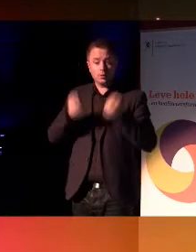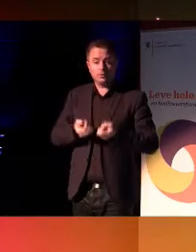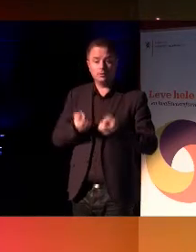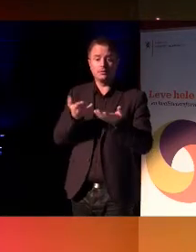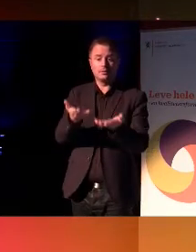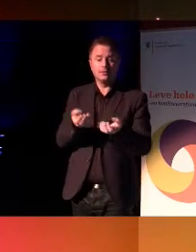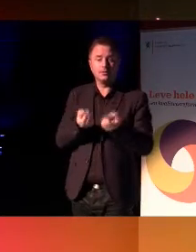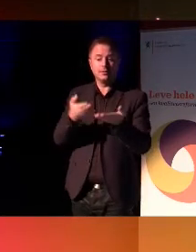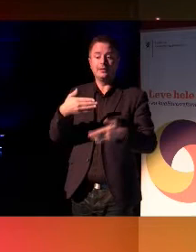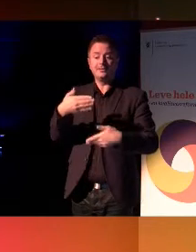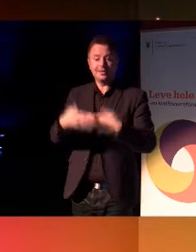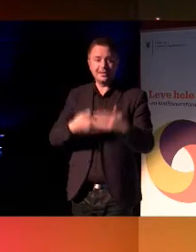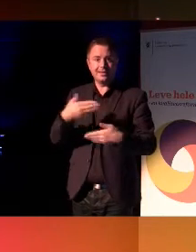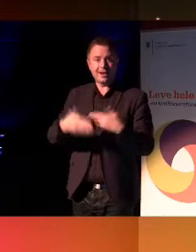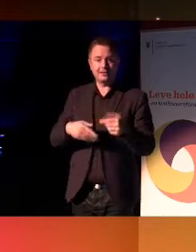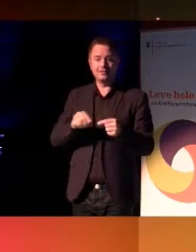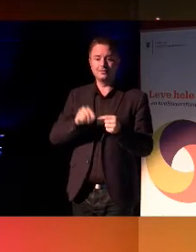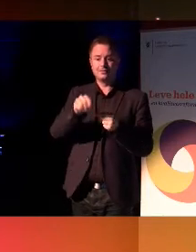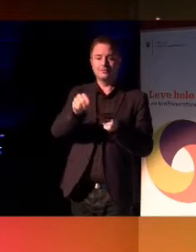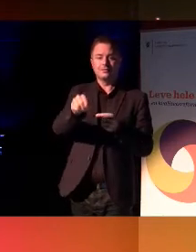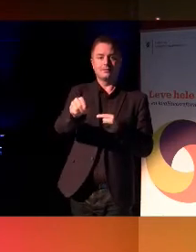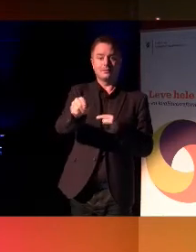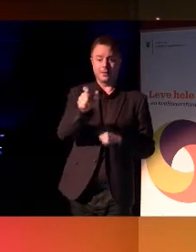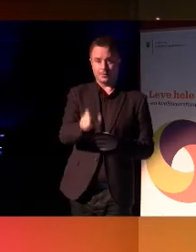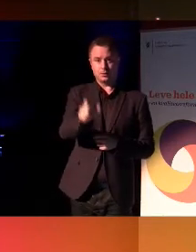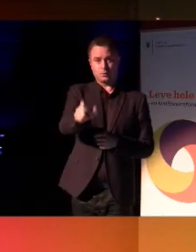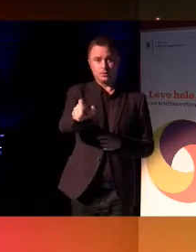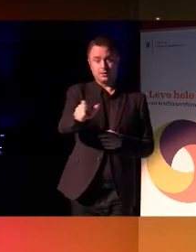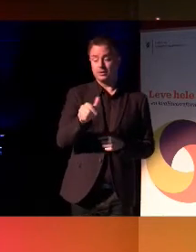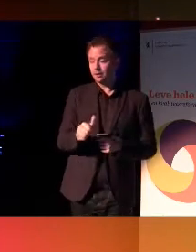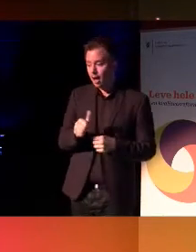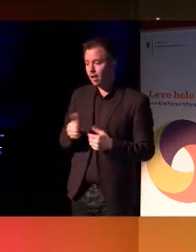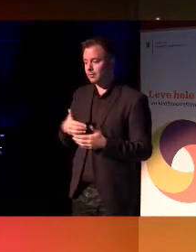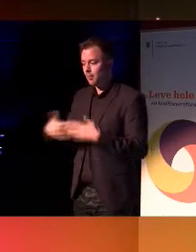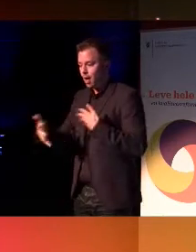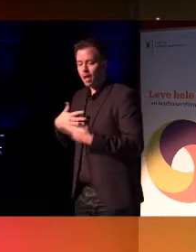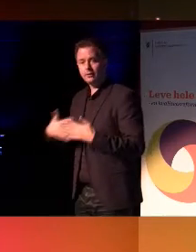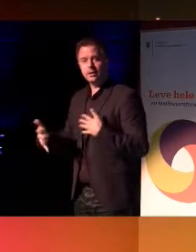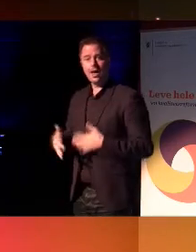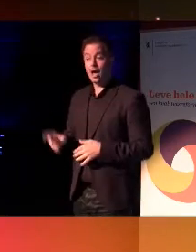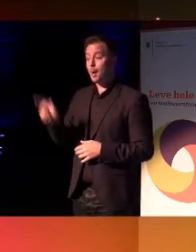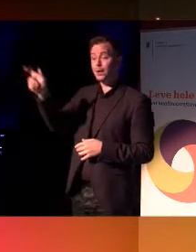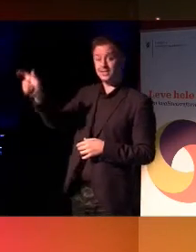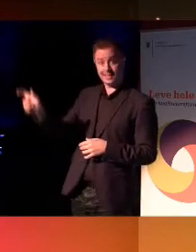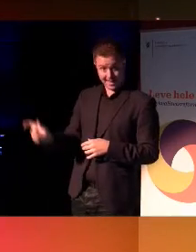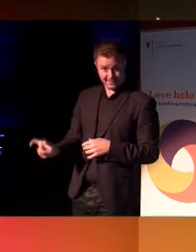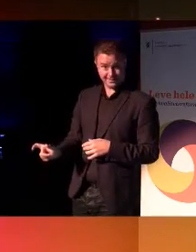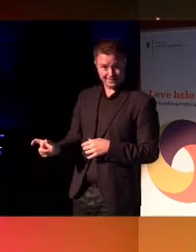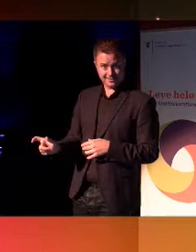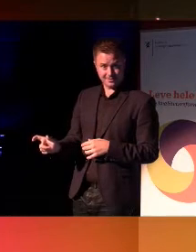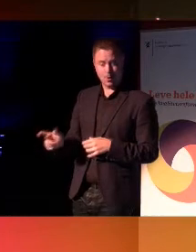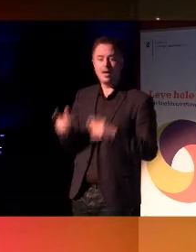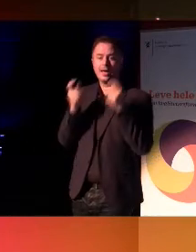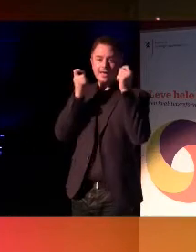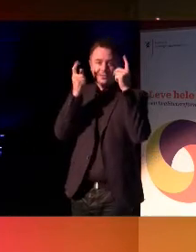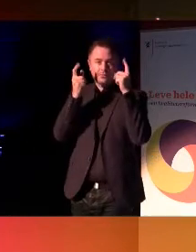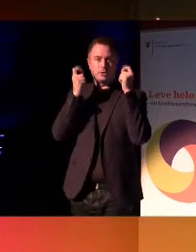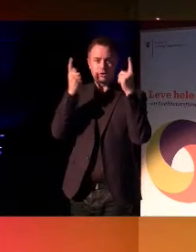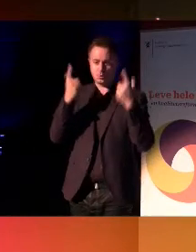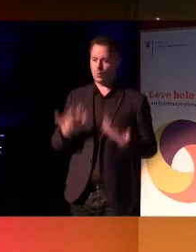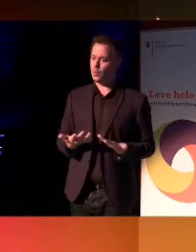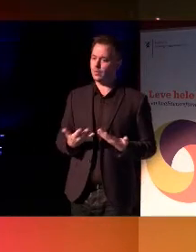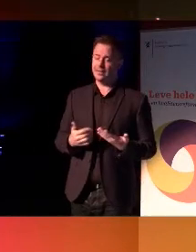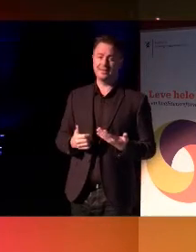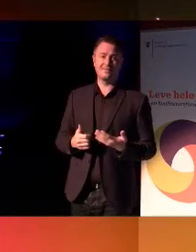for pasientene. Så dokumentasjon i seg selv er ikke poenget, men det dokumentasjonen ivaretar og fører til, det er